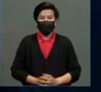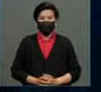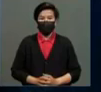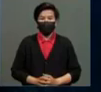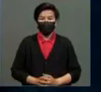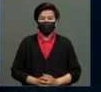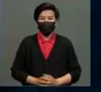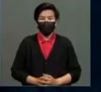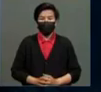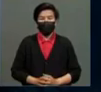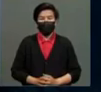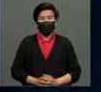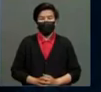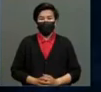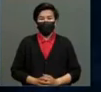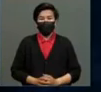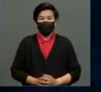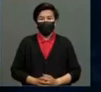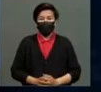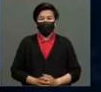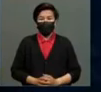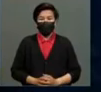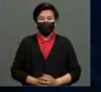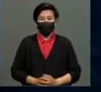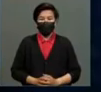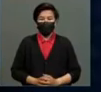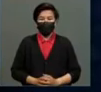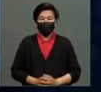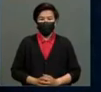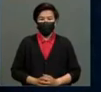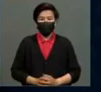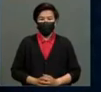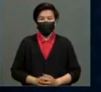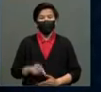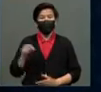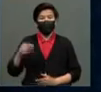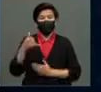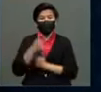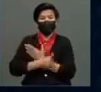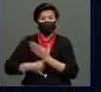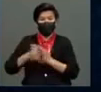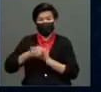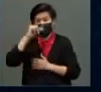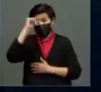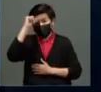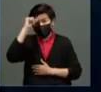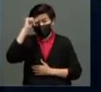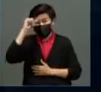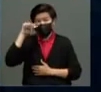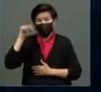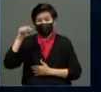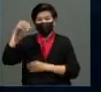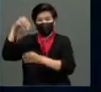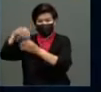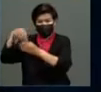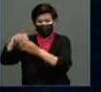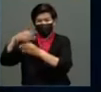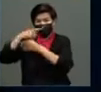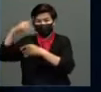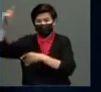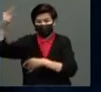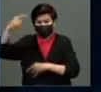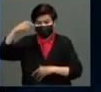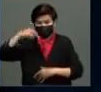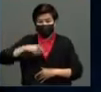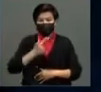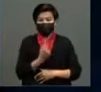รายงานถัดไปนะครับ11รายเป็นของอินเดีย1รายเป็นปากีสถาน1รายเป็นฟิลิป